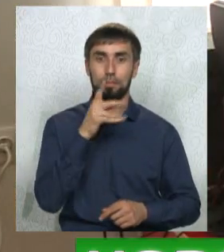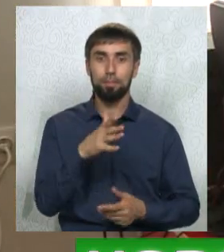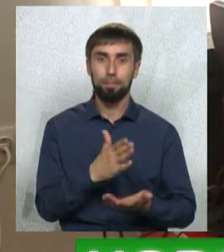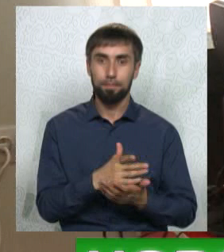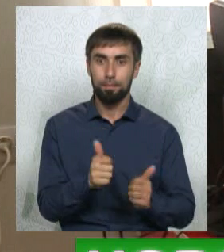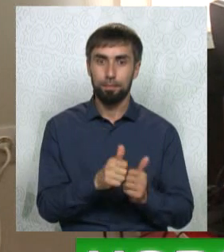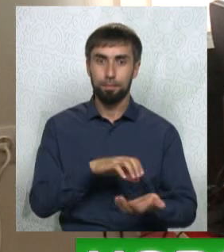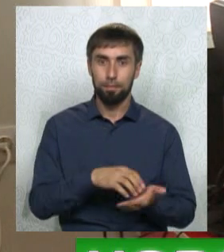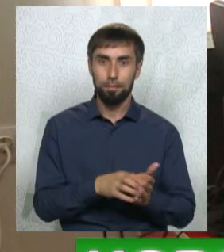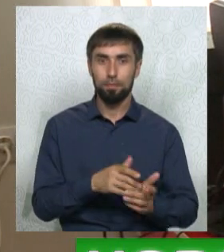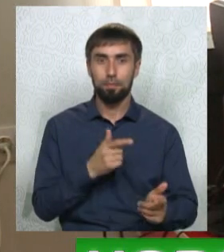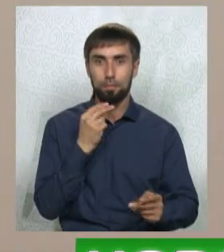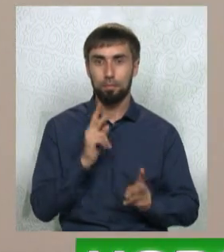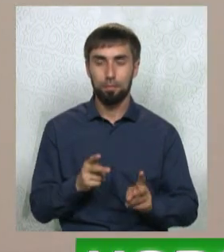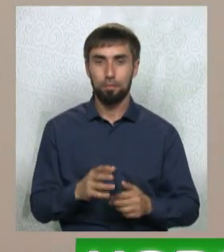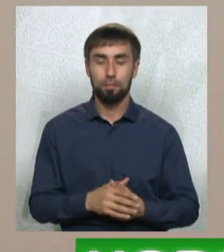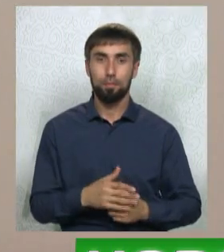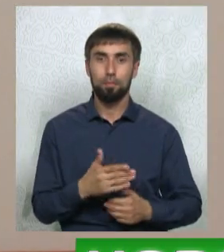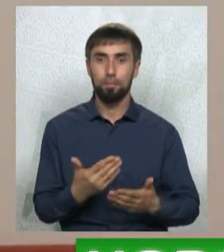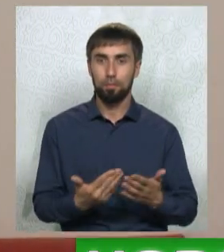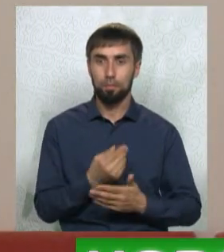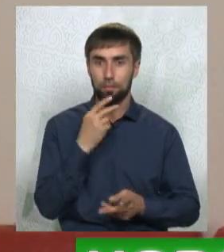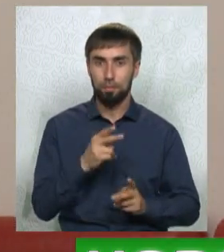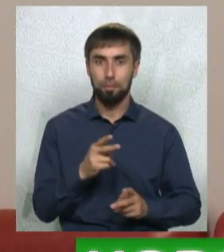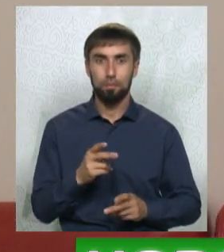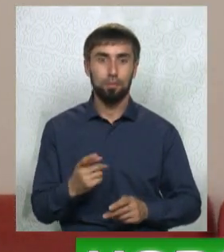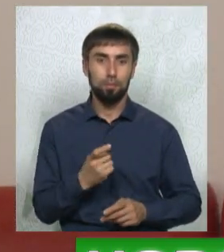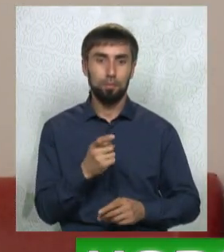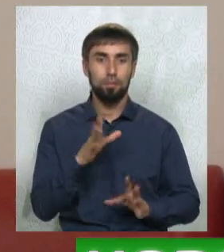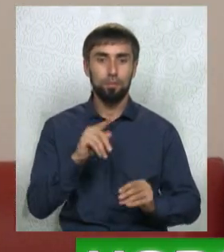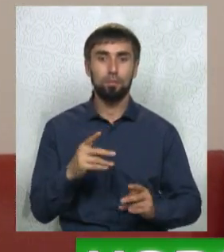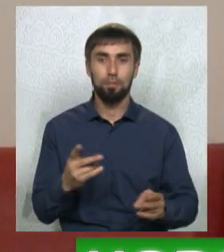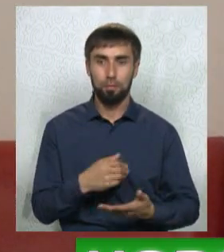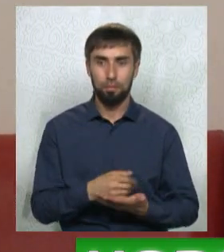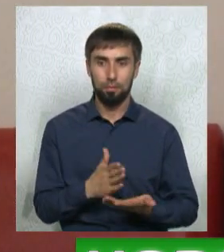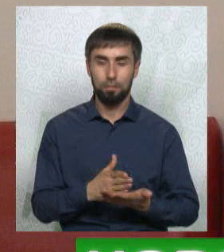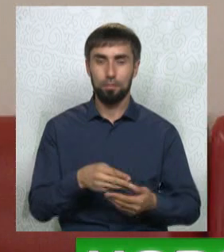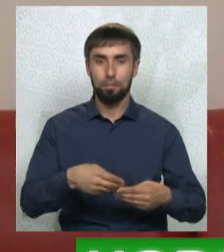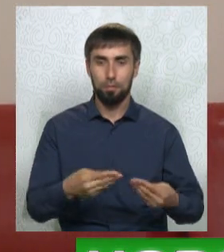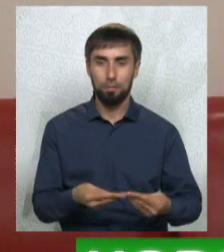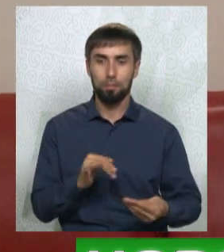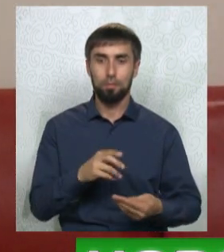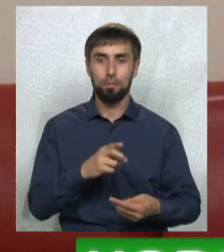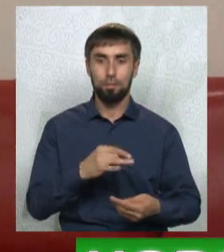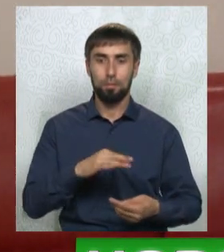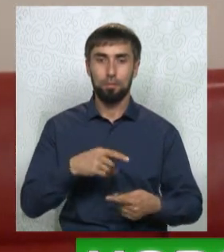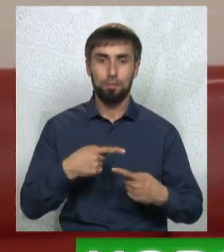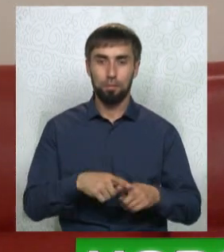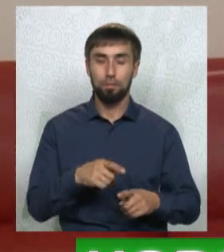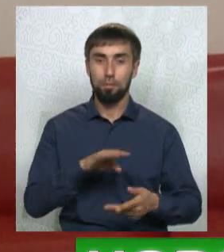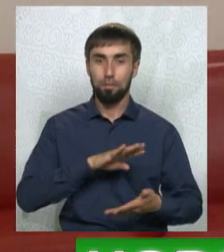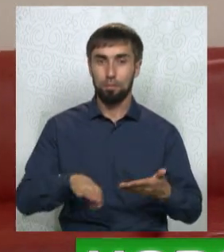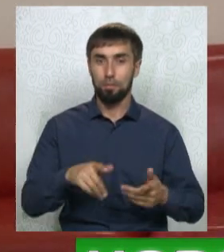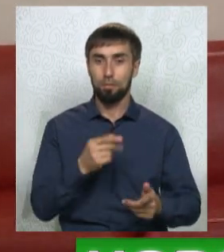находятся в соседнем кабинете, готовить. В новой кухне для будущих хозяюшек есть все необходимое. Это и посуда, и, конечно же, бытовая техника. Ну а